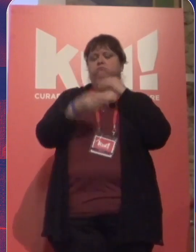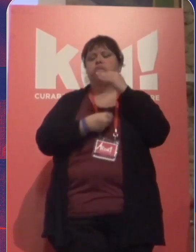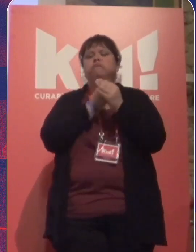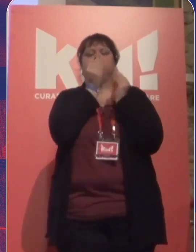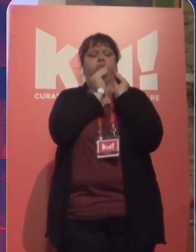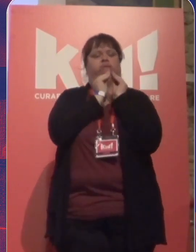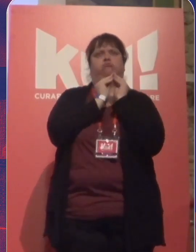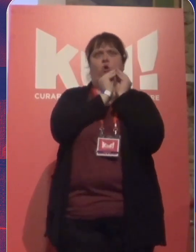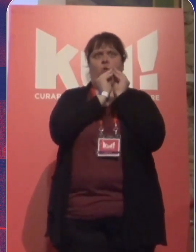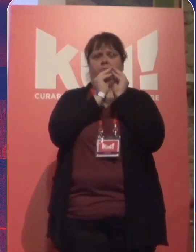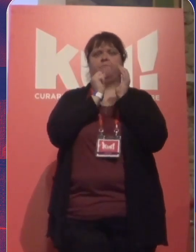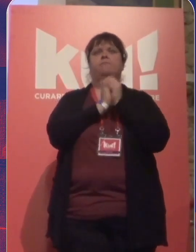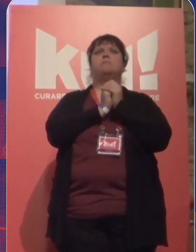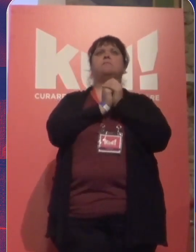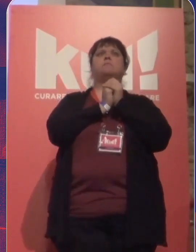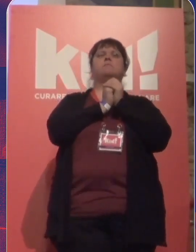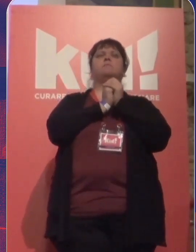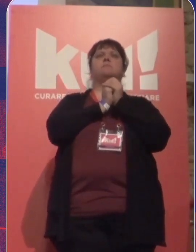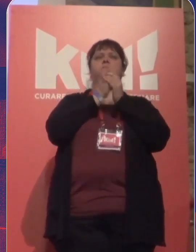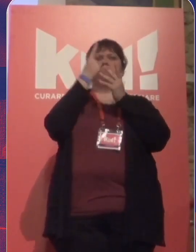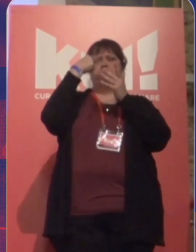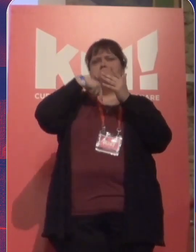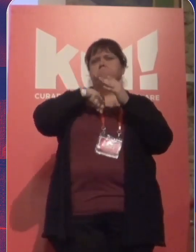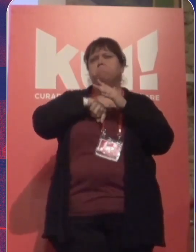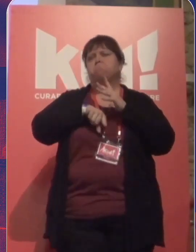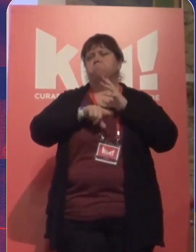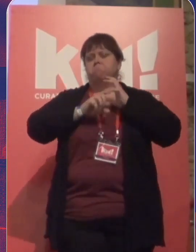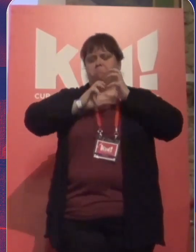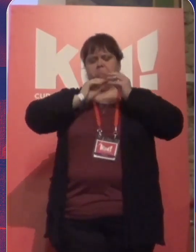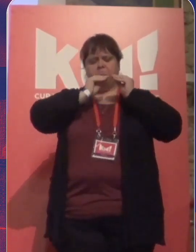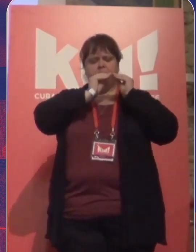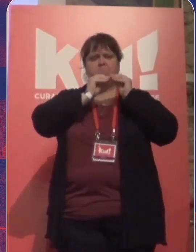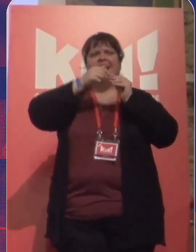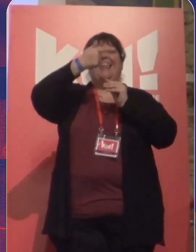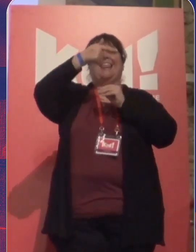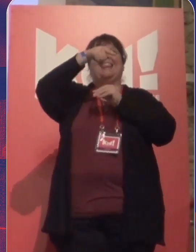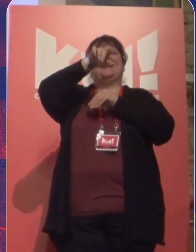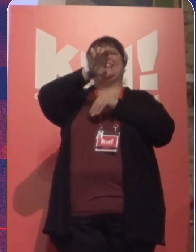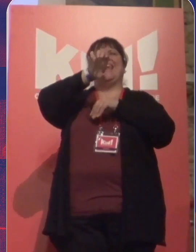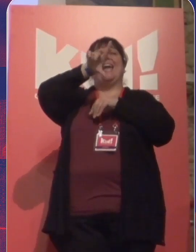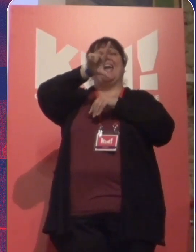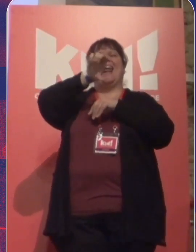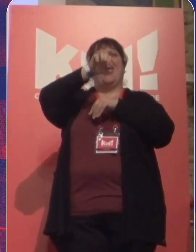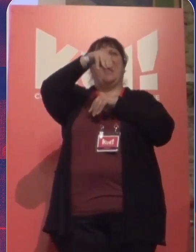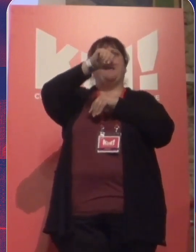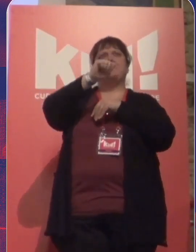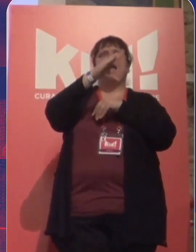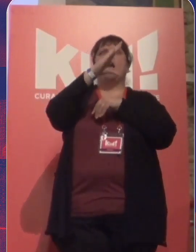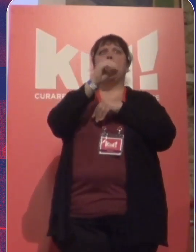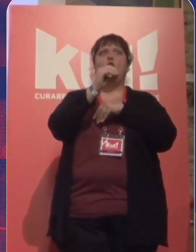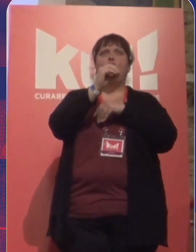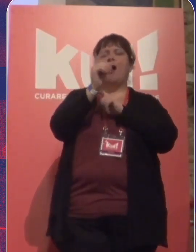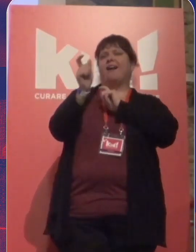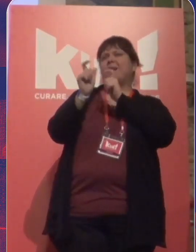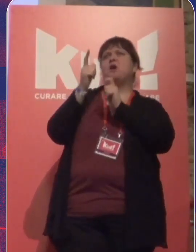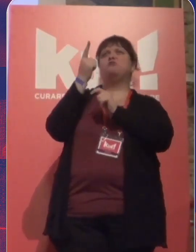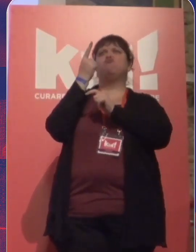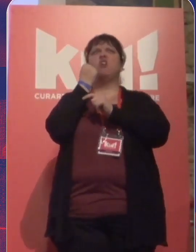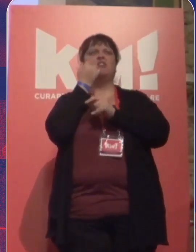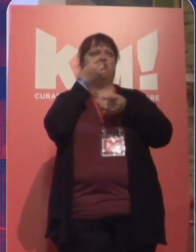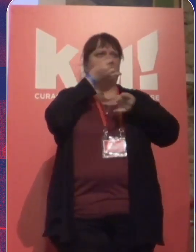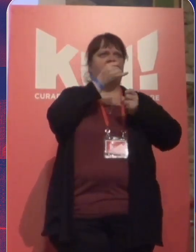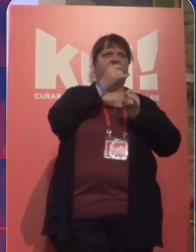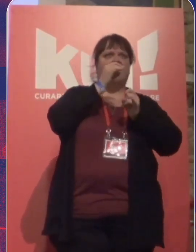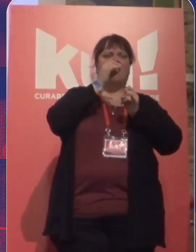il complesso di telemaco genitori e figli dopo il tramonto del padre feltrinelli editori